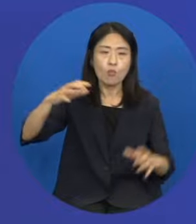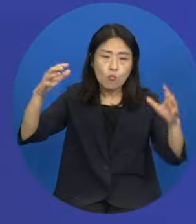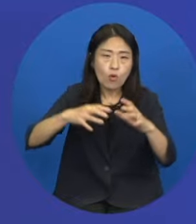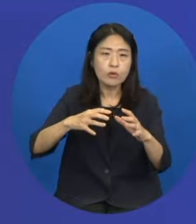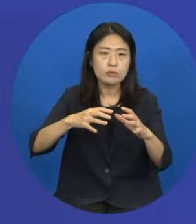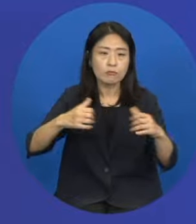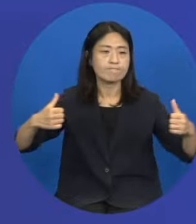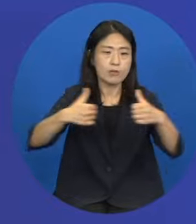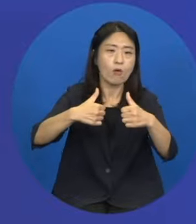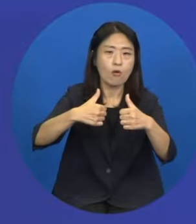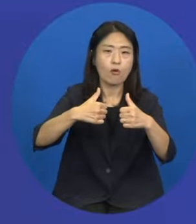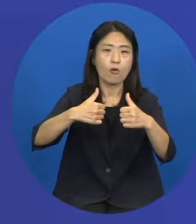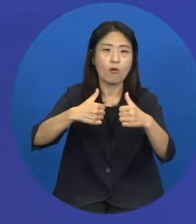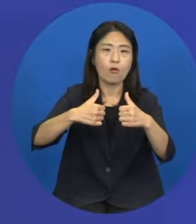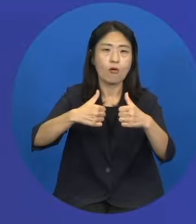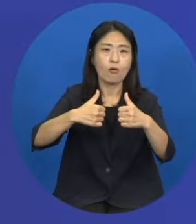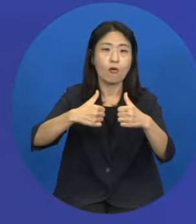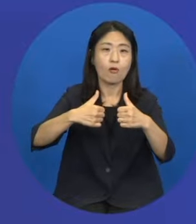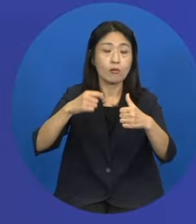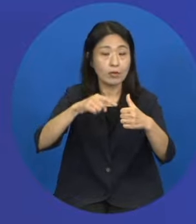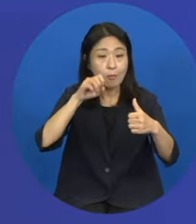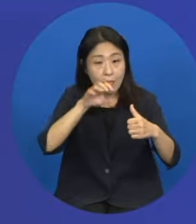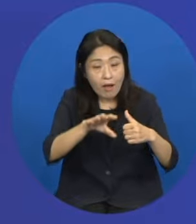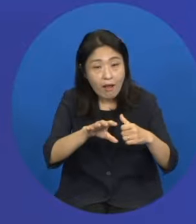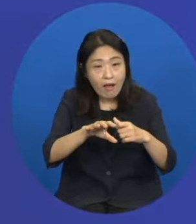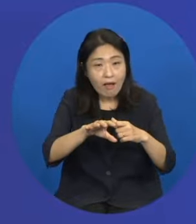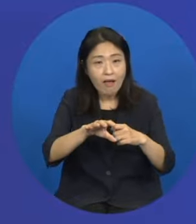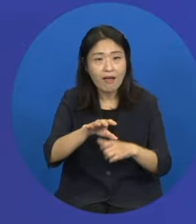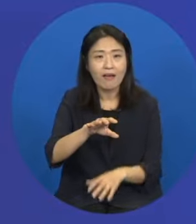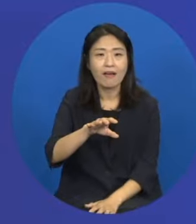말씀하셨죠? 끄덕이신 분이 계시면 안 되는데.